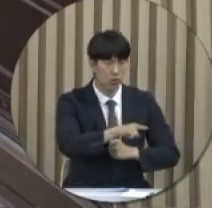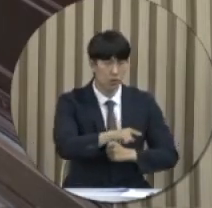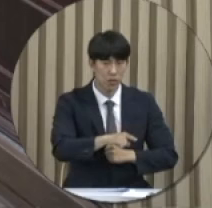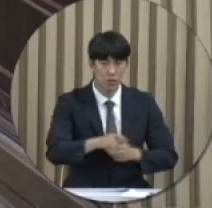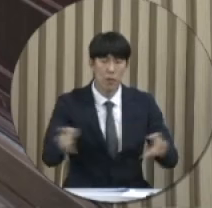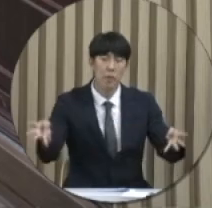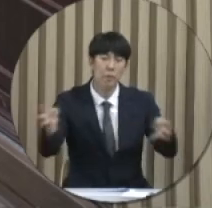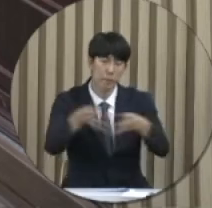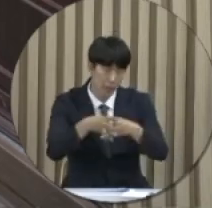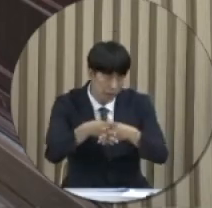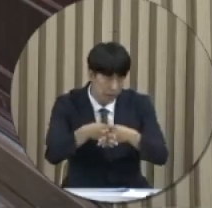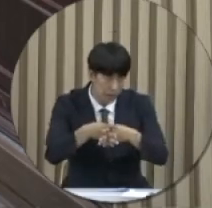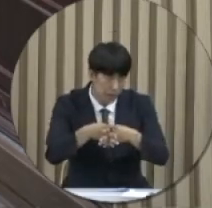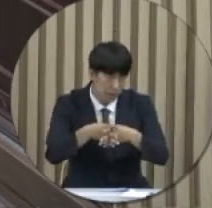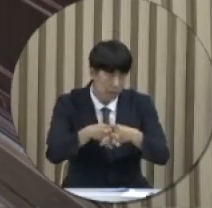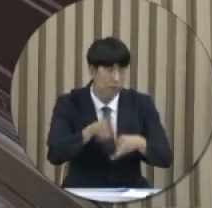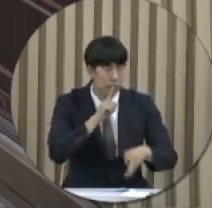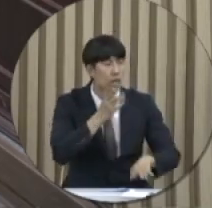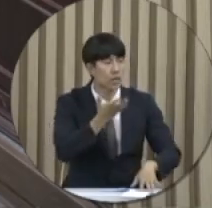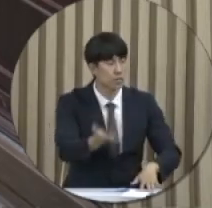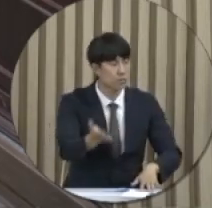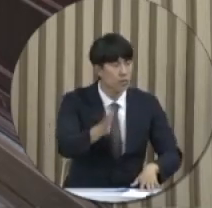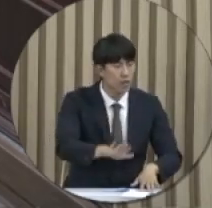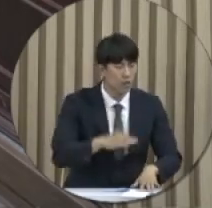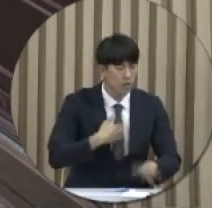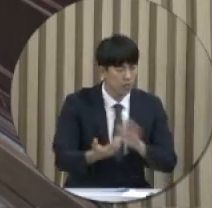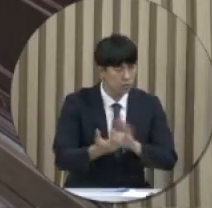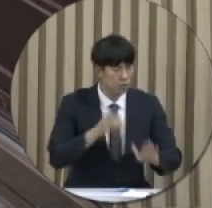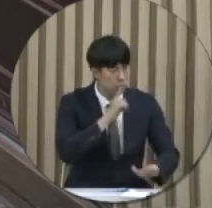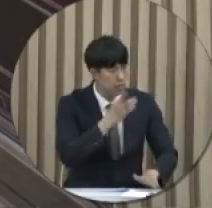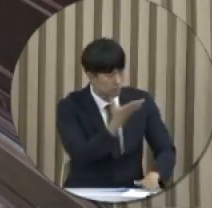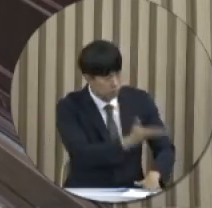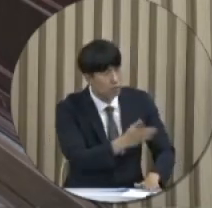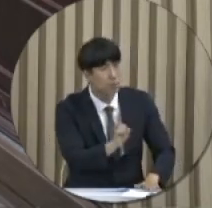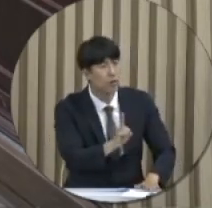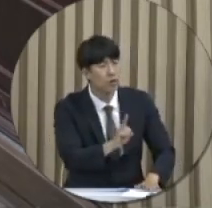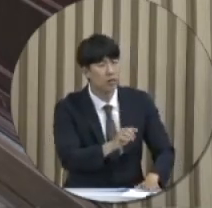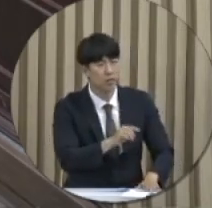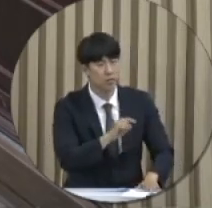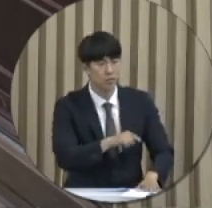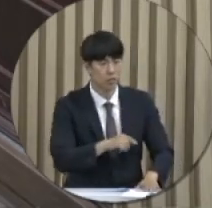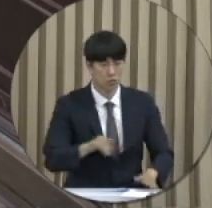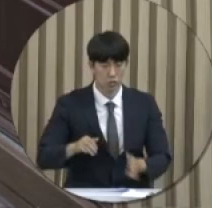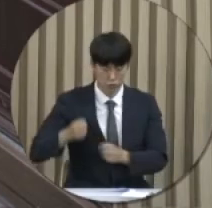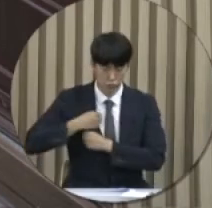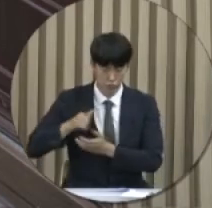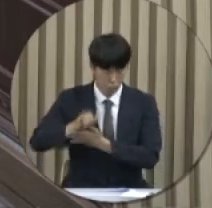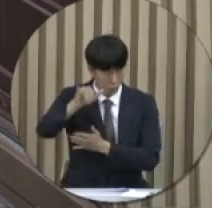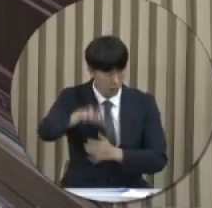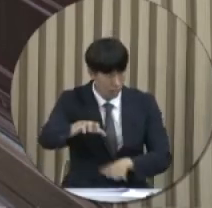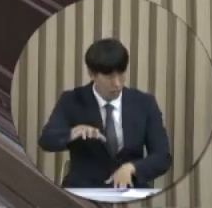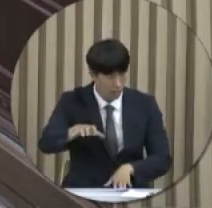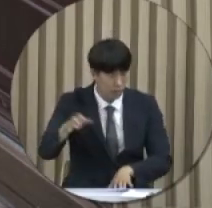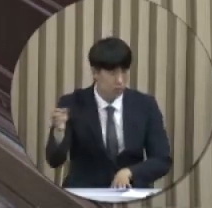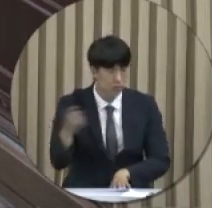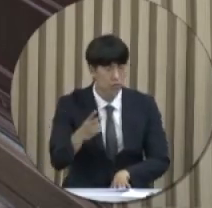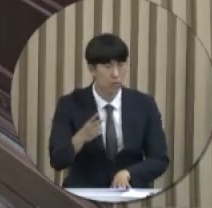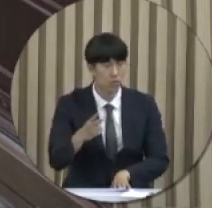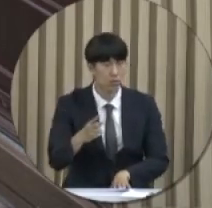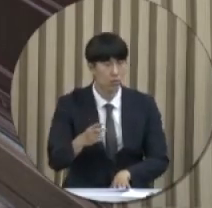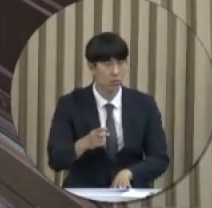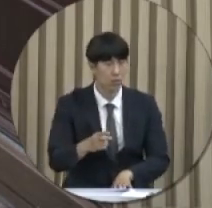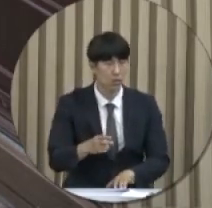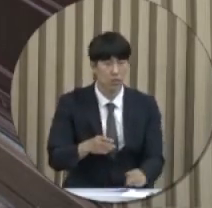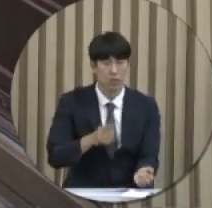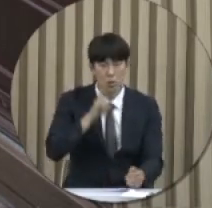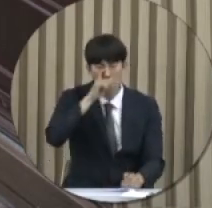합의하에 했다고 하지만 제가 좀 전에 말씀드렸다시피 이런 군공항이라든지 그다음에 이런